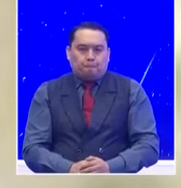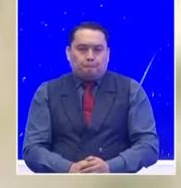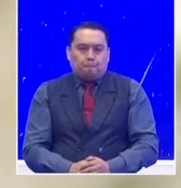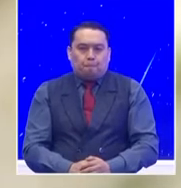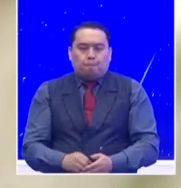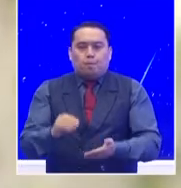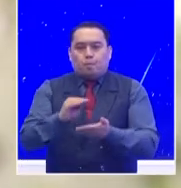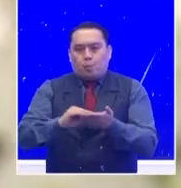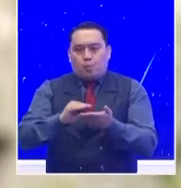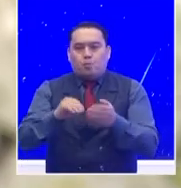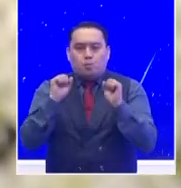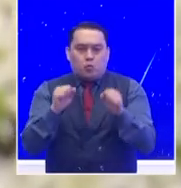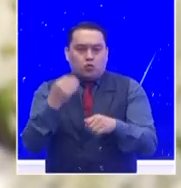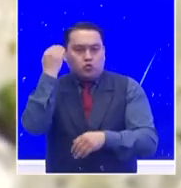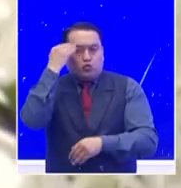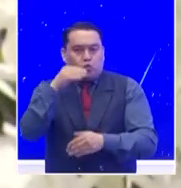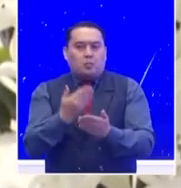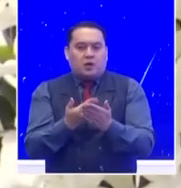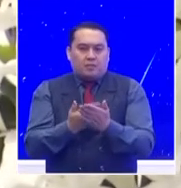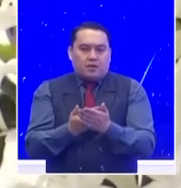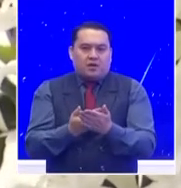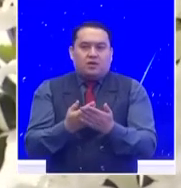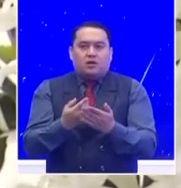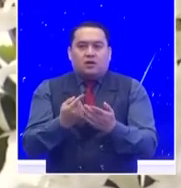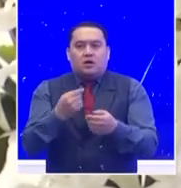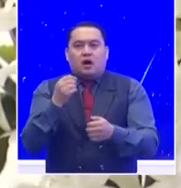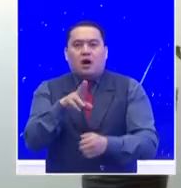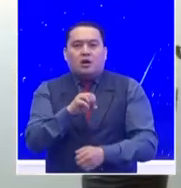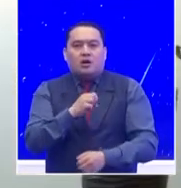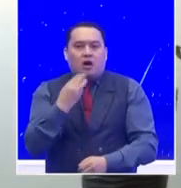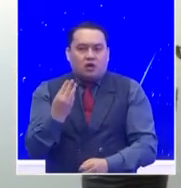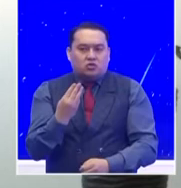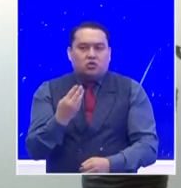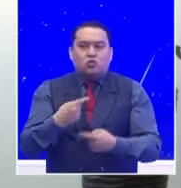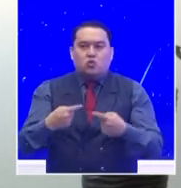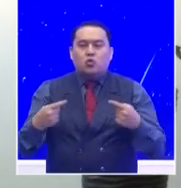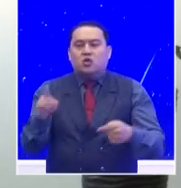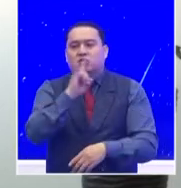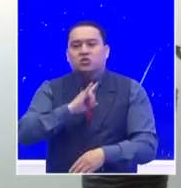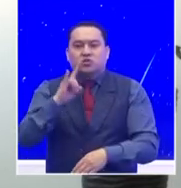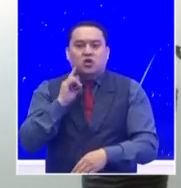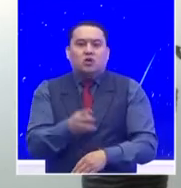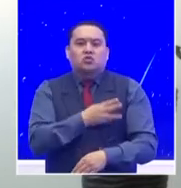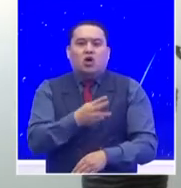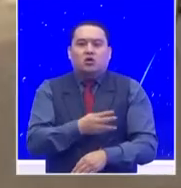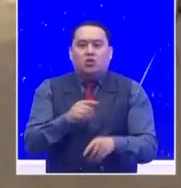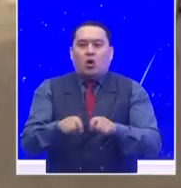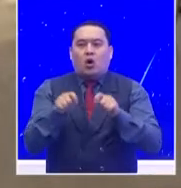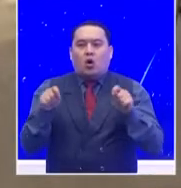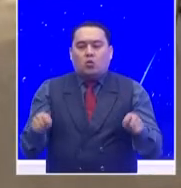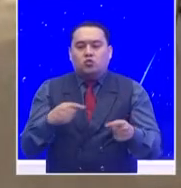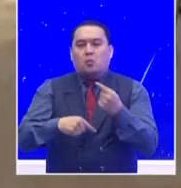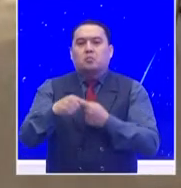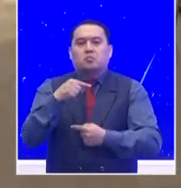известную поговорку, можно сказать, что чужой пример заразителен. Глядя на Карлыгарса Тыбалдинову и другие женщины, загорелись планами открытия